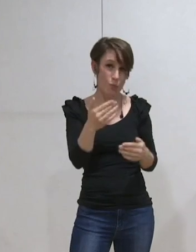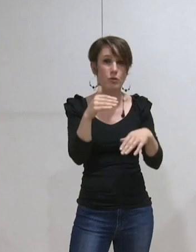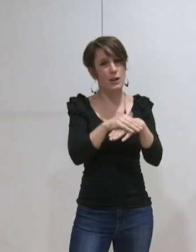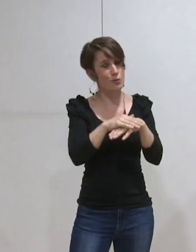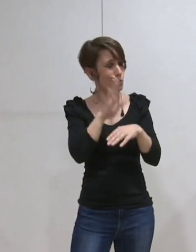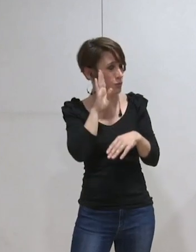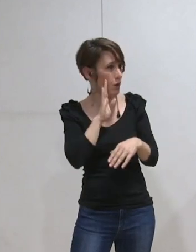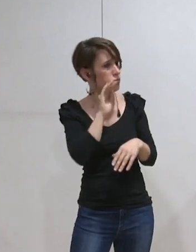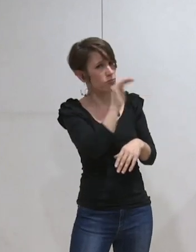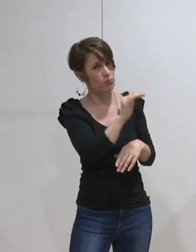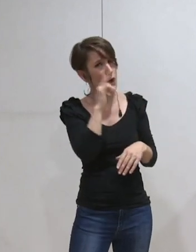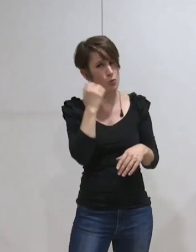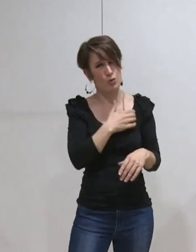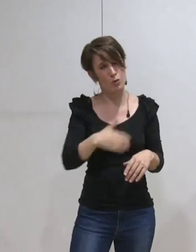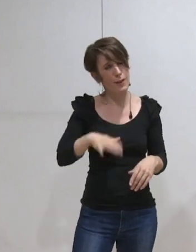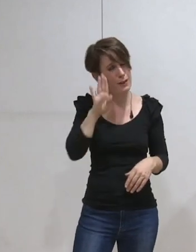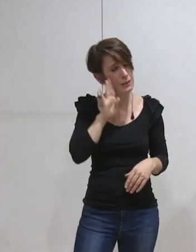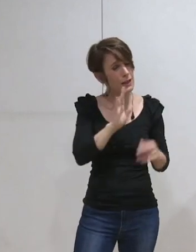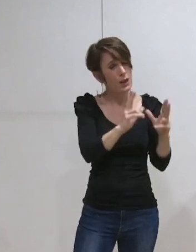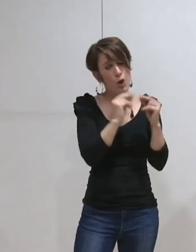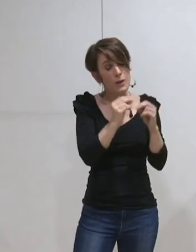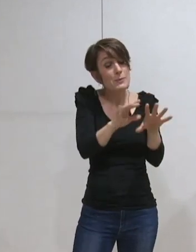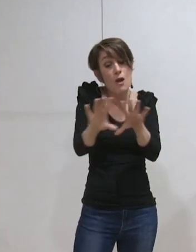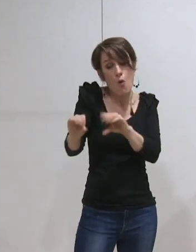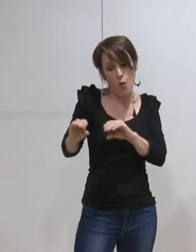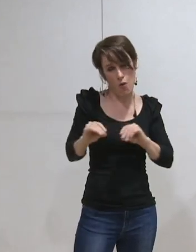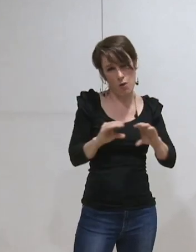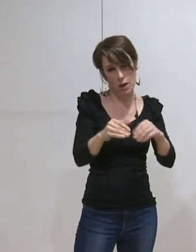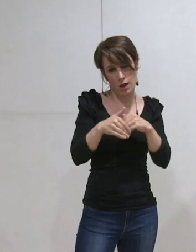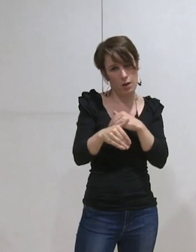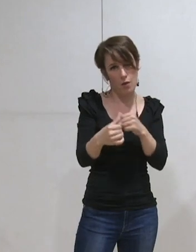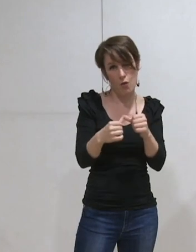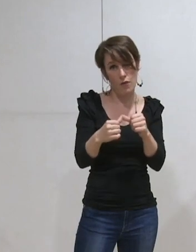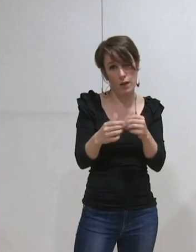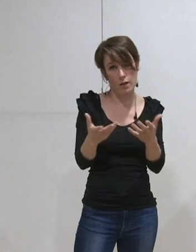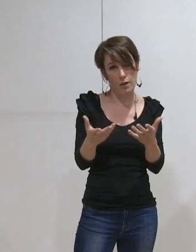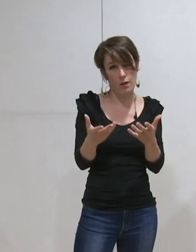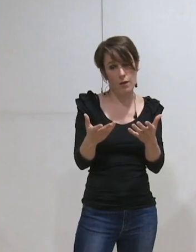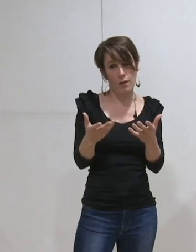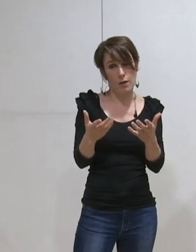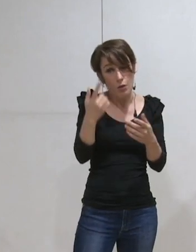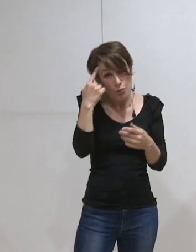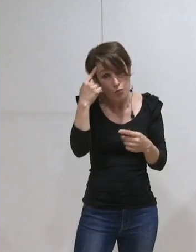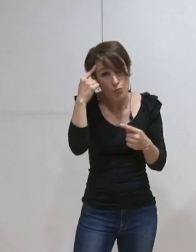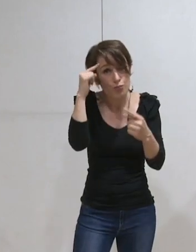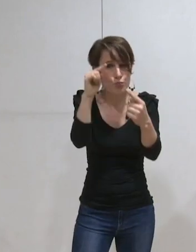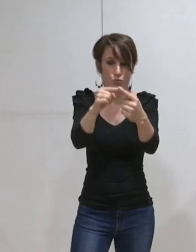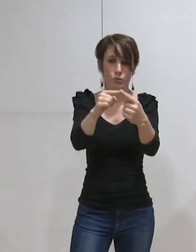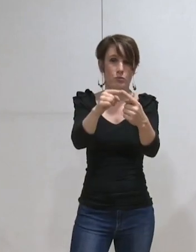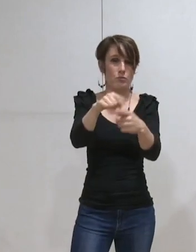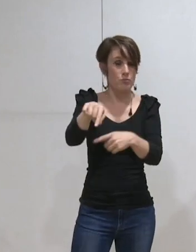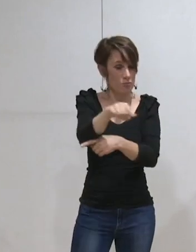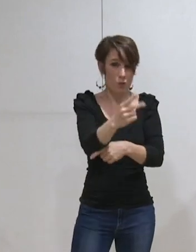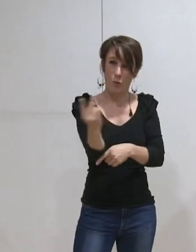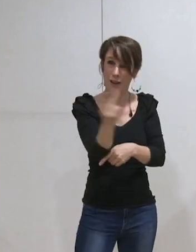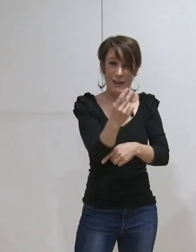préciser les mesures effectives prises depuis une semaine ou qui le seront prochainement pour permettre la poursuite des activités